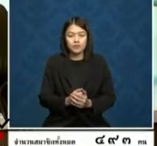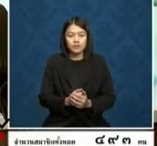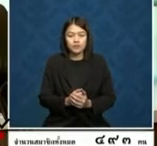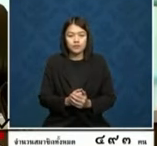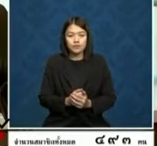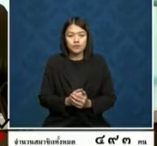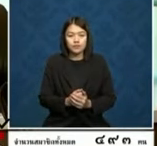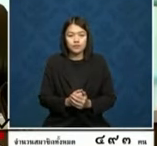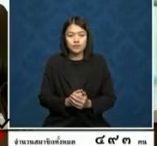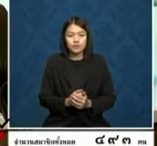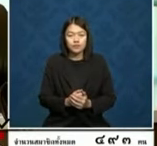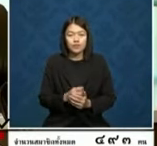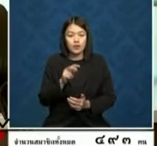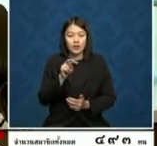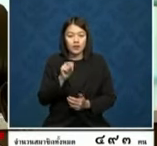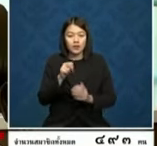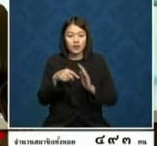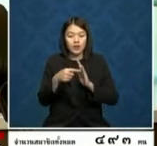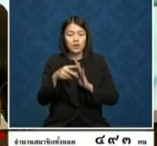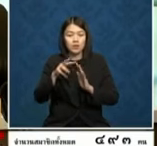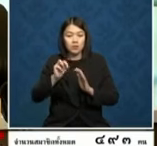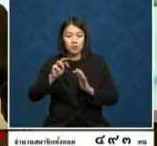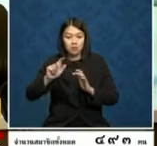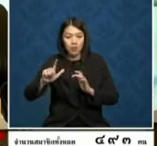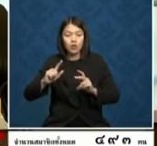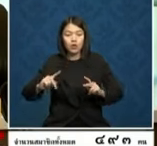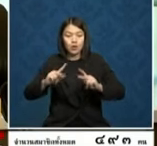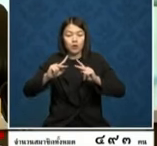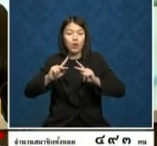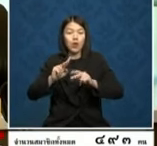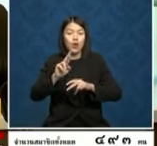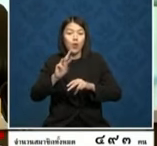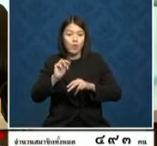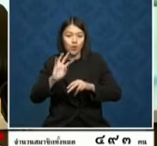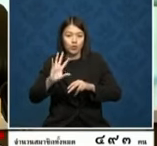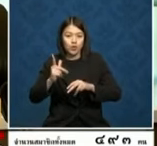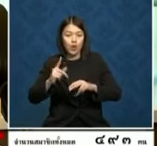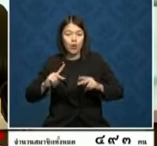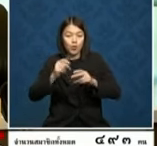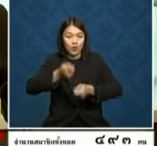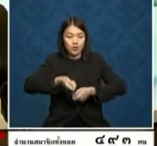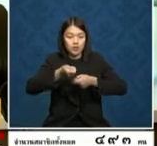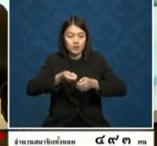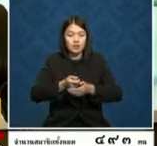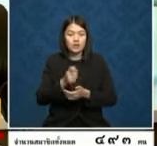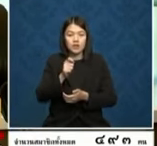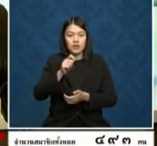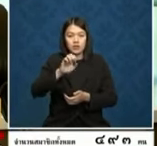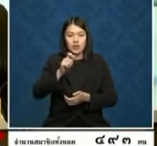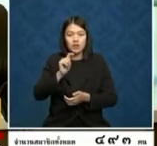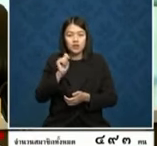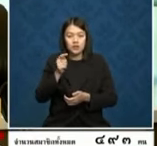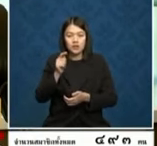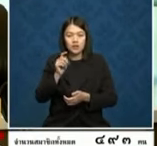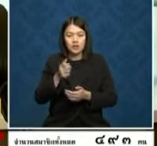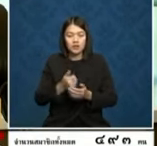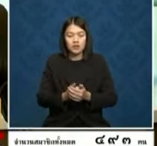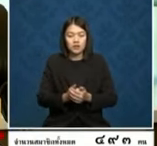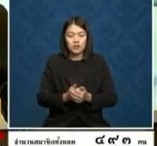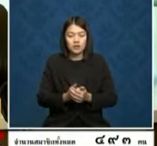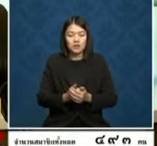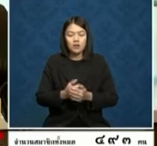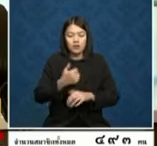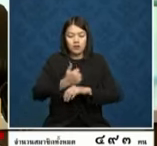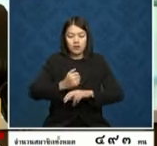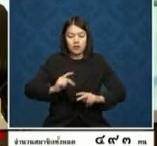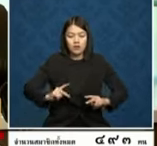สิวัฒน์เป็นรัฐมนตรีว่าการกระทรวงเกษตรและสหกรณ์นายอิทธิสิริรัตกรเป็น